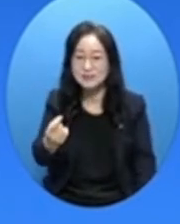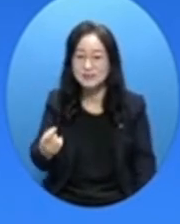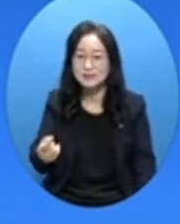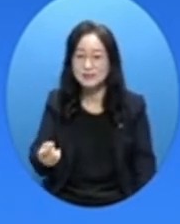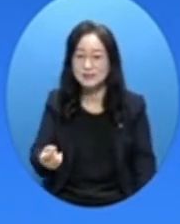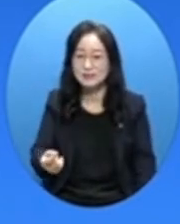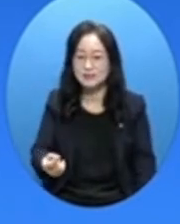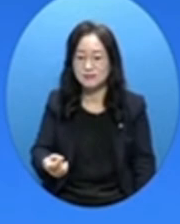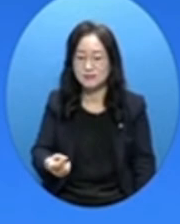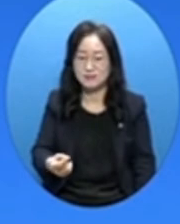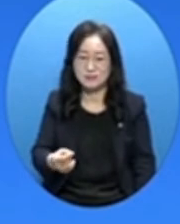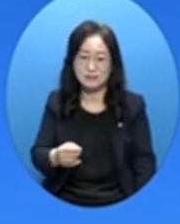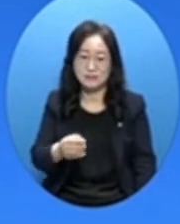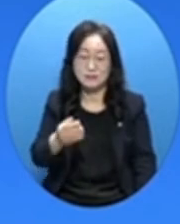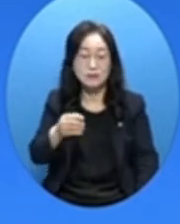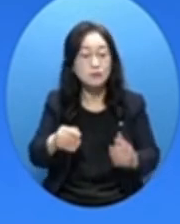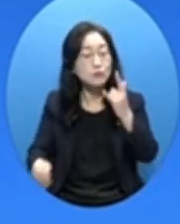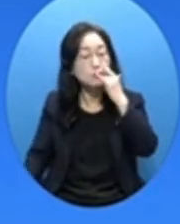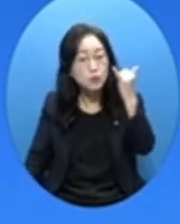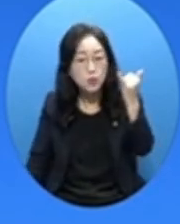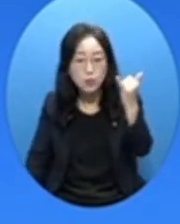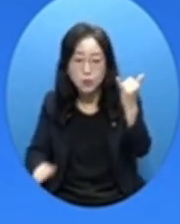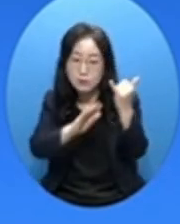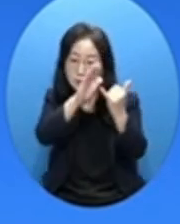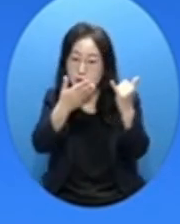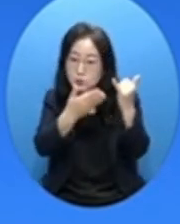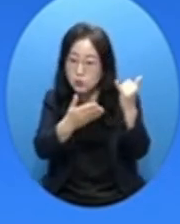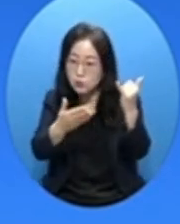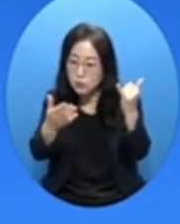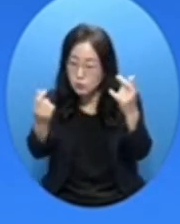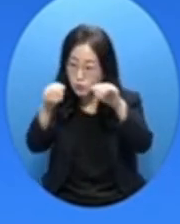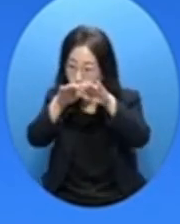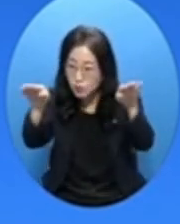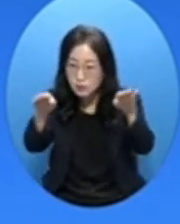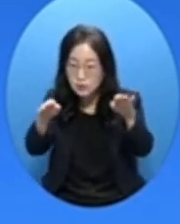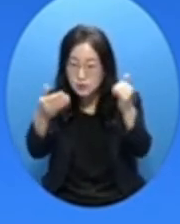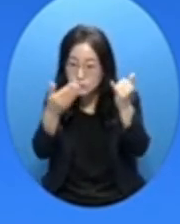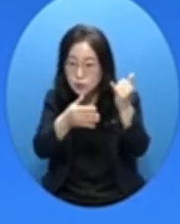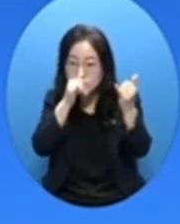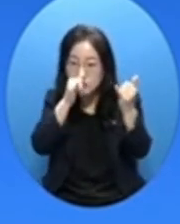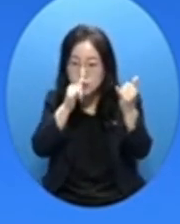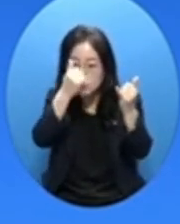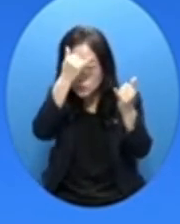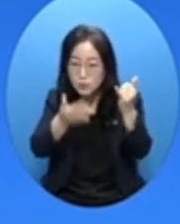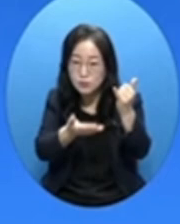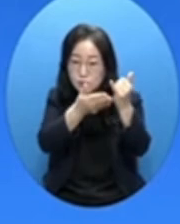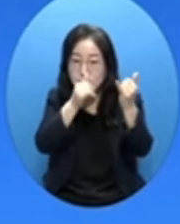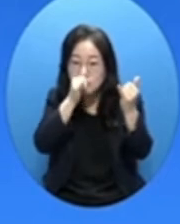근데 그만큼 부모님을 사랑하고 부모님에게 효도하고 부모님을 섬기고 있느냐.